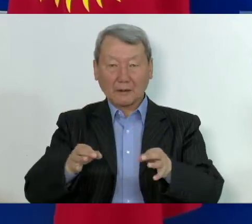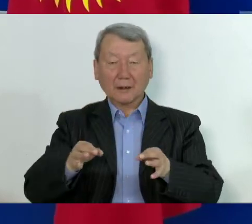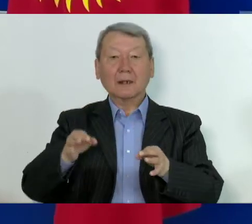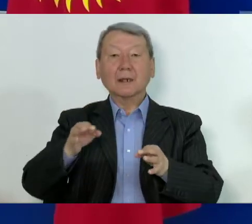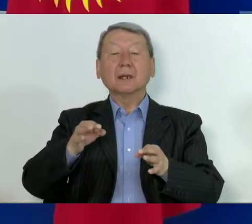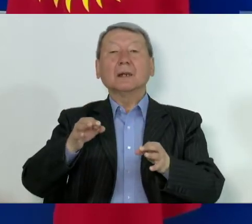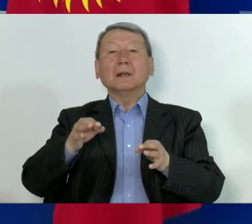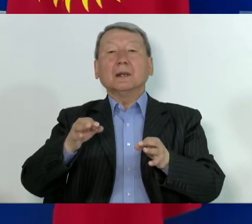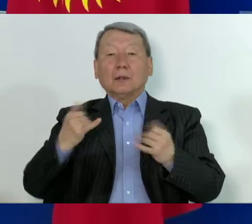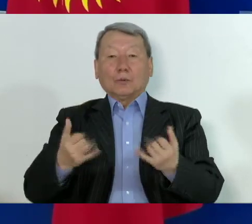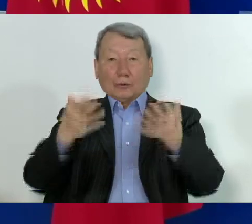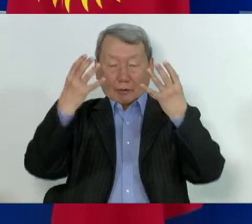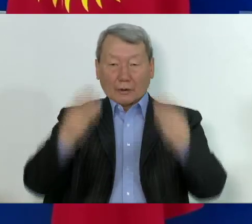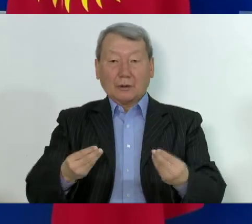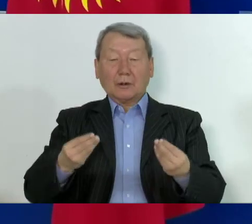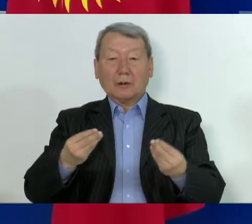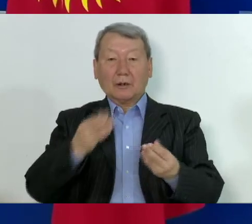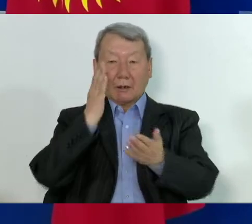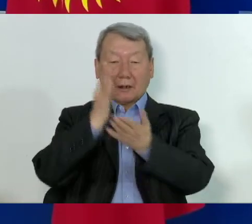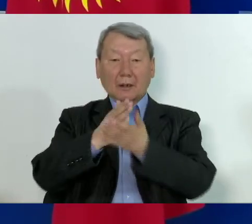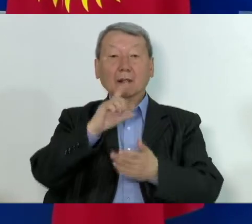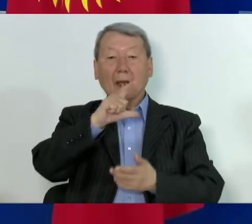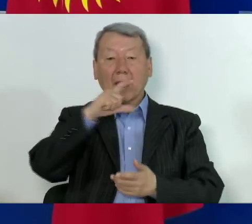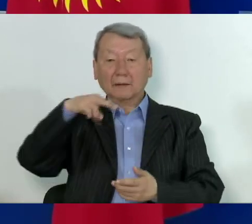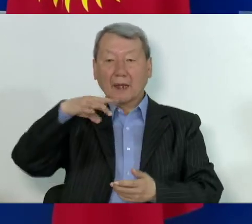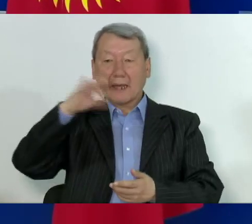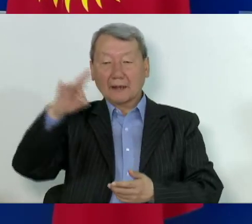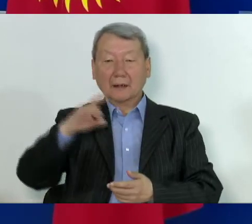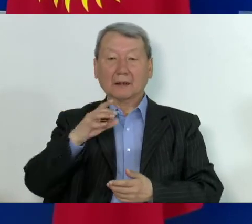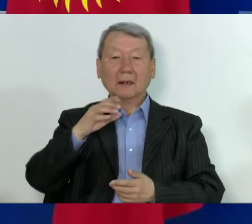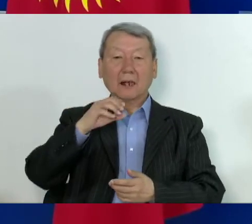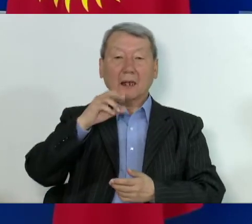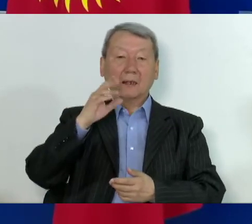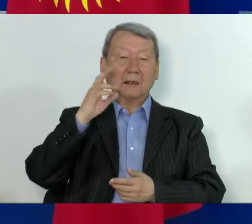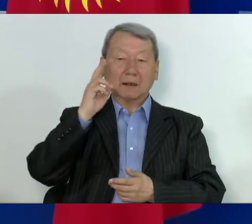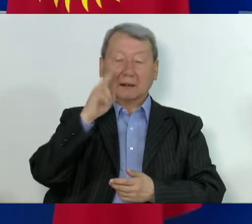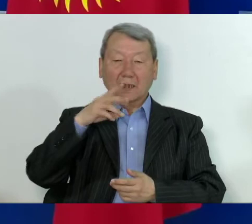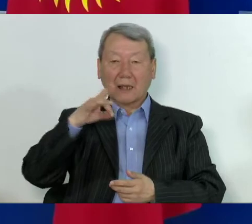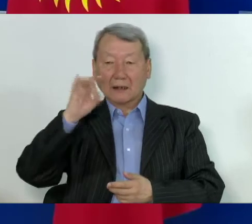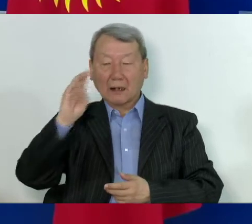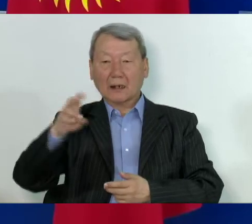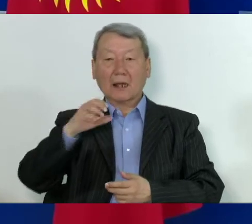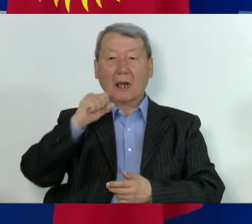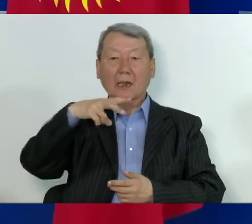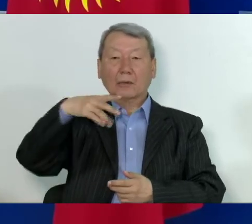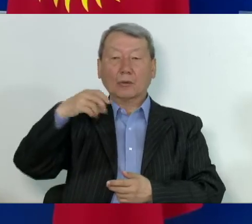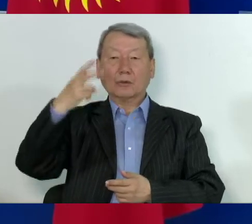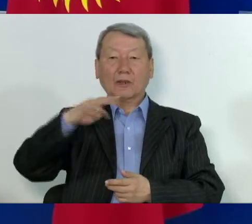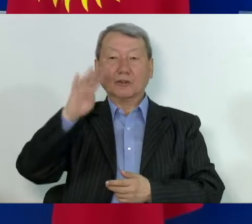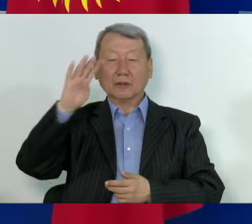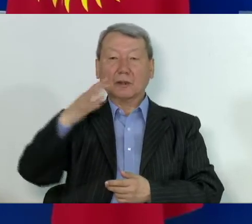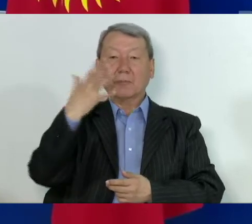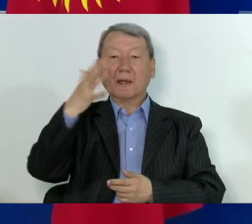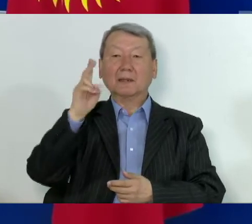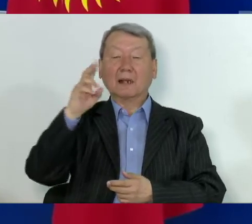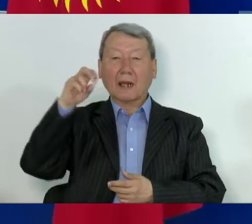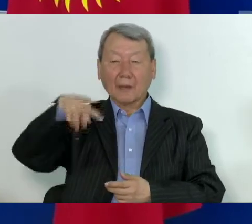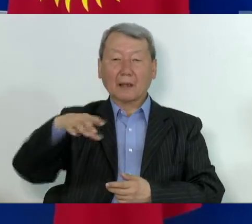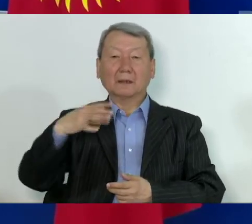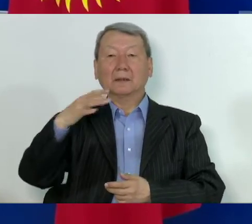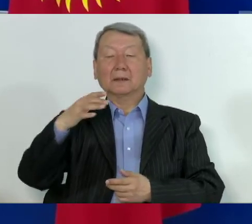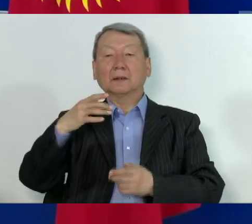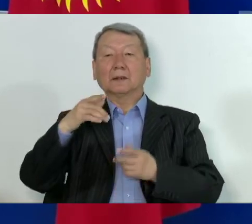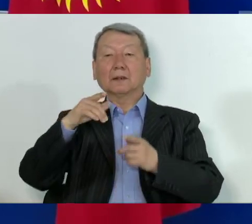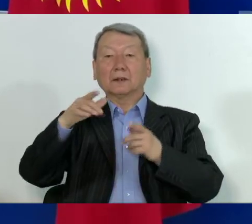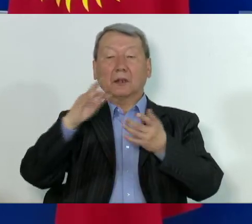Маалымат жыйынды бүгүнкү брифингде түзөөдөн ЛТР, КТРК, Алатоо 24, 5-нчи канал, Пирамида телеканалдарынан, облустук медиа